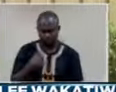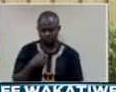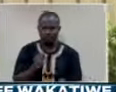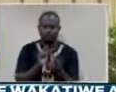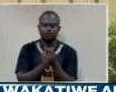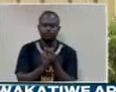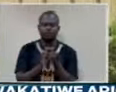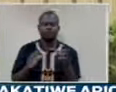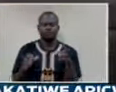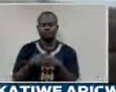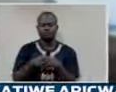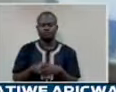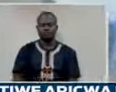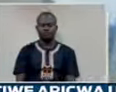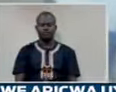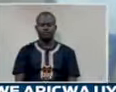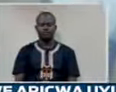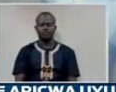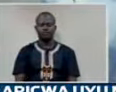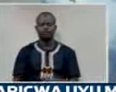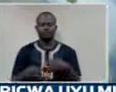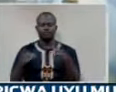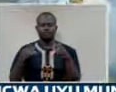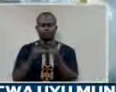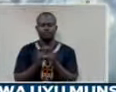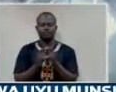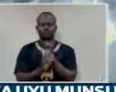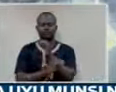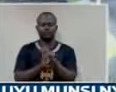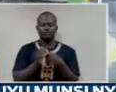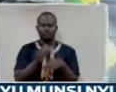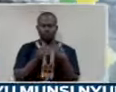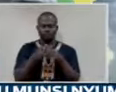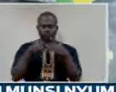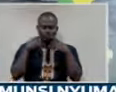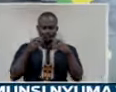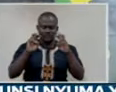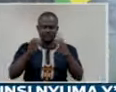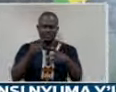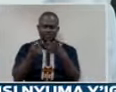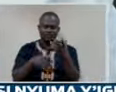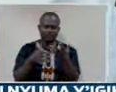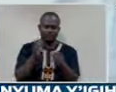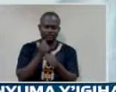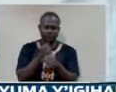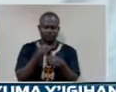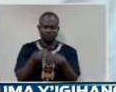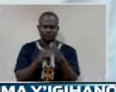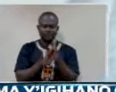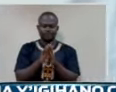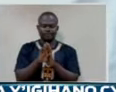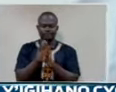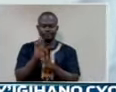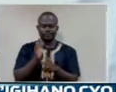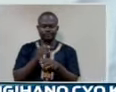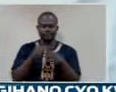bafite ihuriro ryabo bahuriramo. Umuyobozi w'inama y'igihugu y'abahanzi Munezero Ferdinand avuga ko hari bimaze gukorwa mu rwego rwo guteza imbere